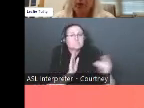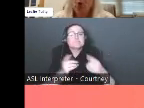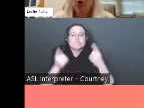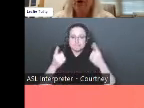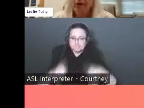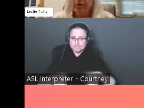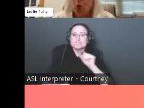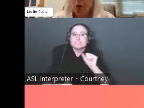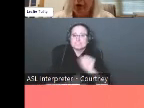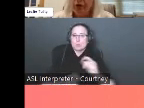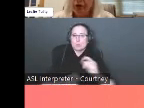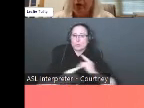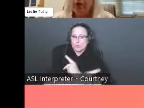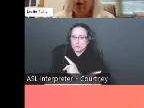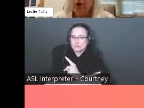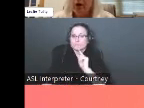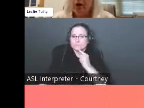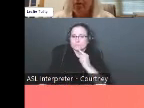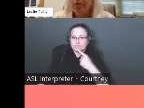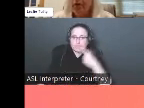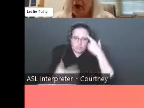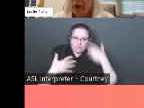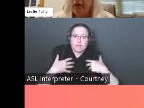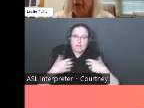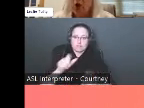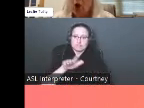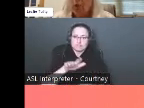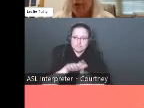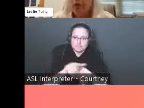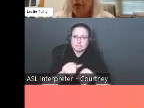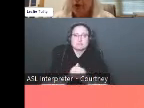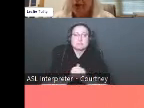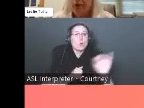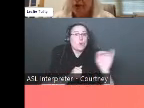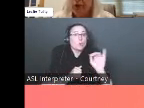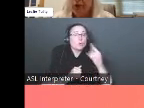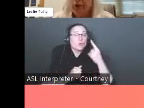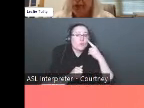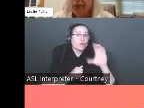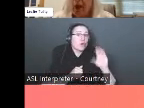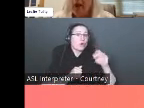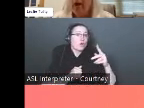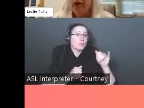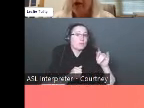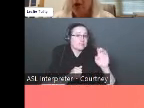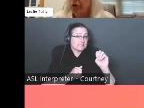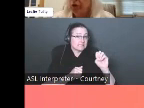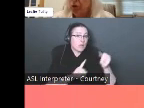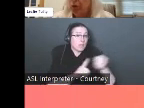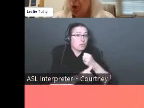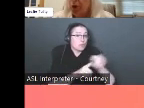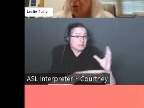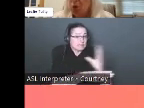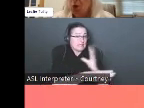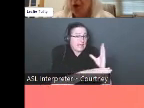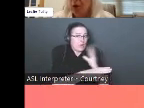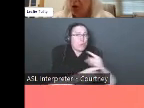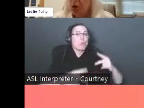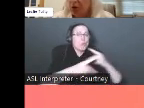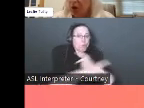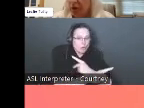avaient plupart des femmes qui avaient fait rapport d'agression sexuelle avaient